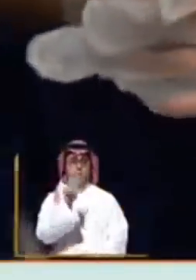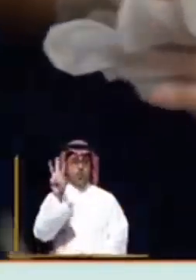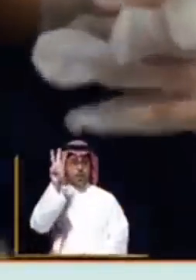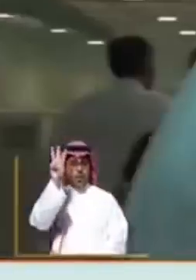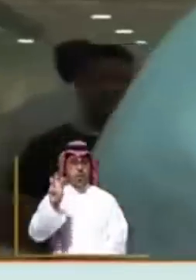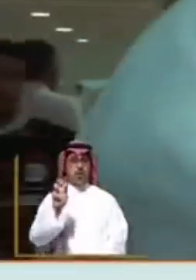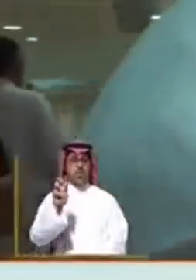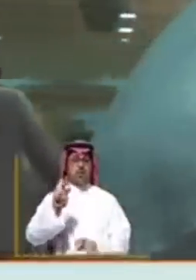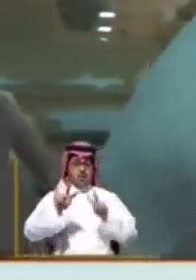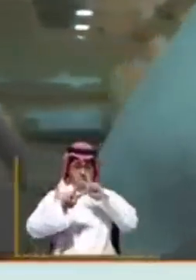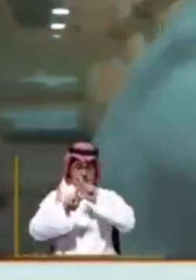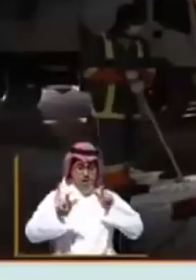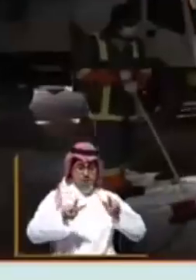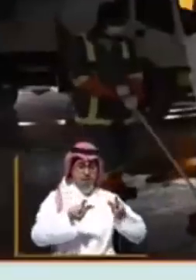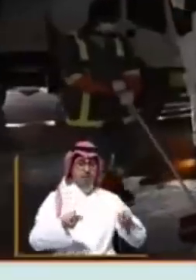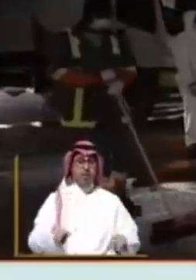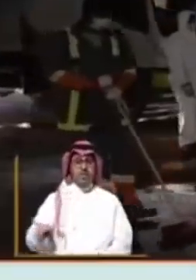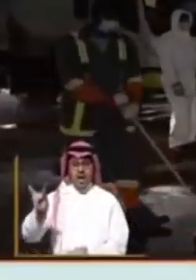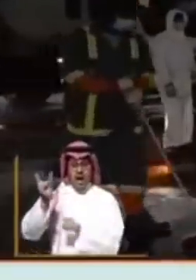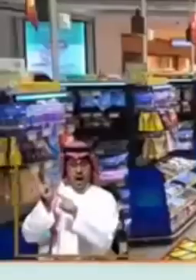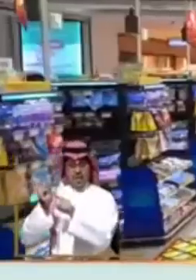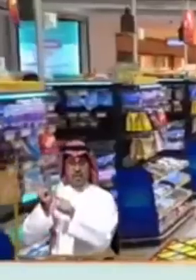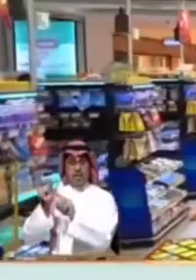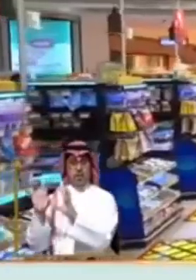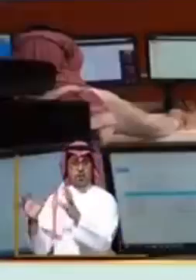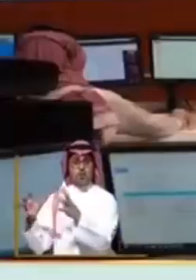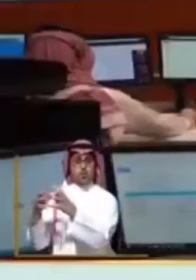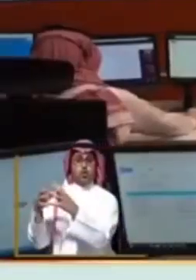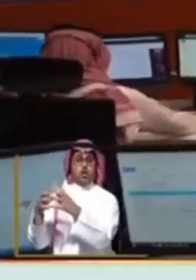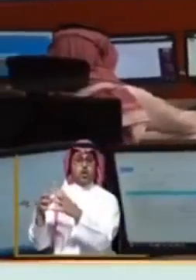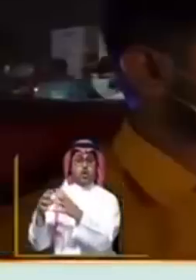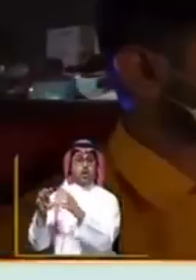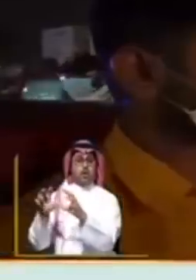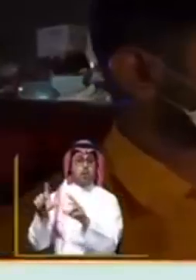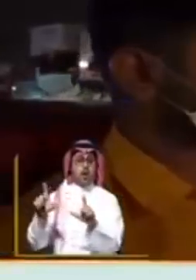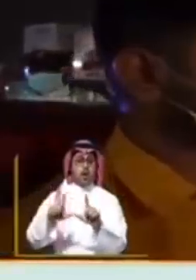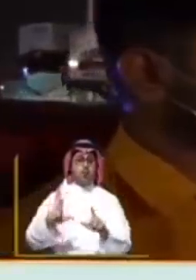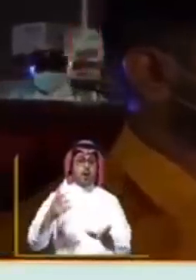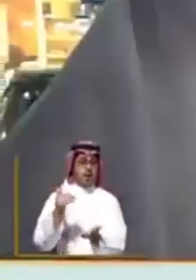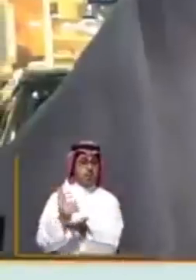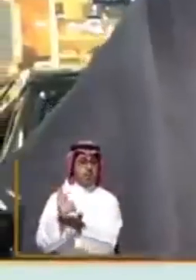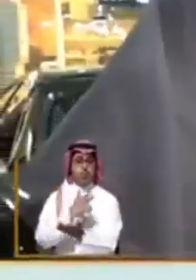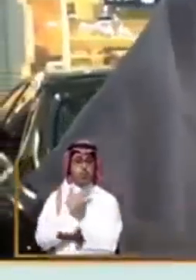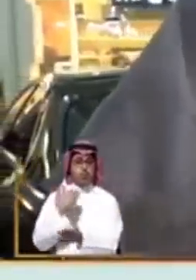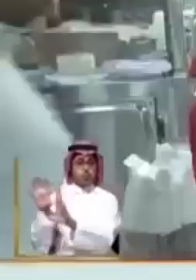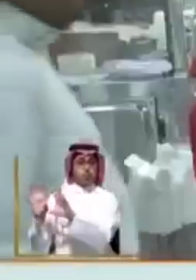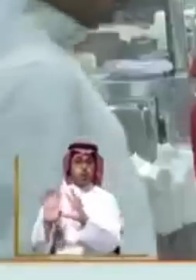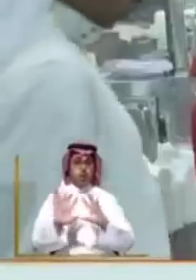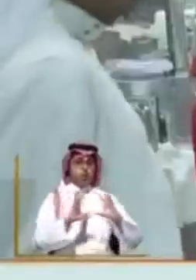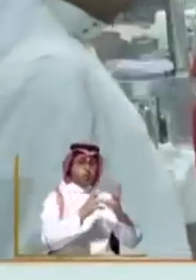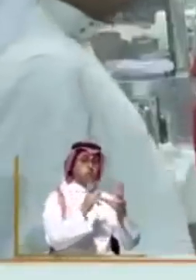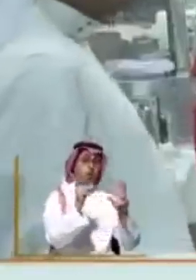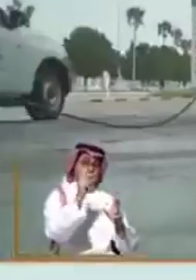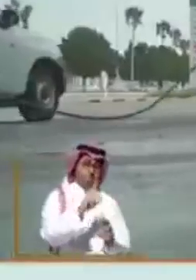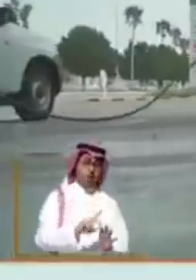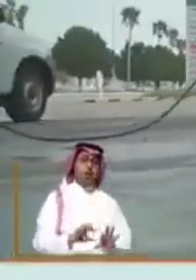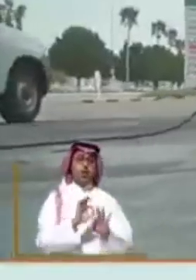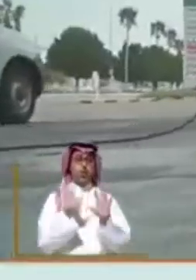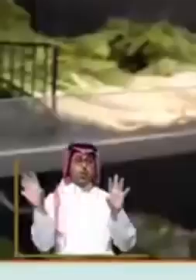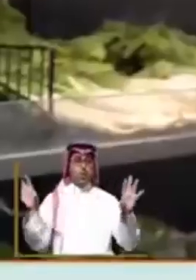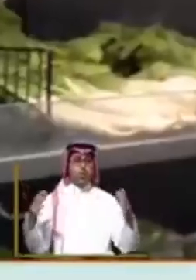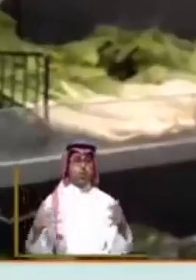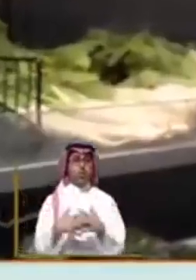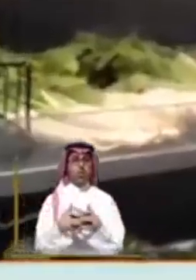832 جولة، منها 10 جولات مشتركة مع مجموعة من الجهات ذات العلاقة. واشتملت الجولات على الكشف عن